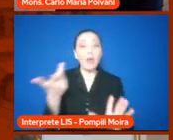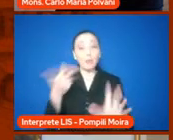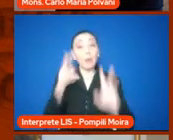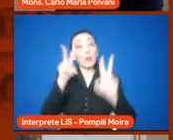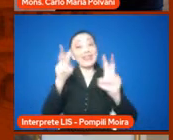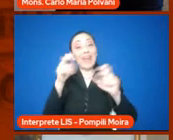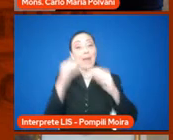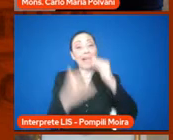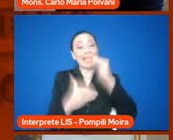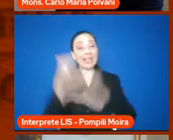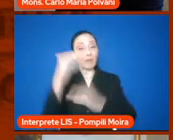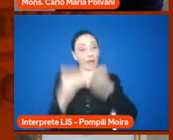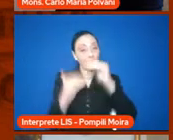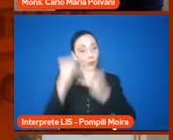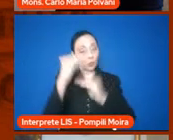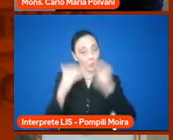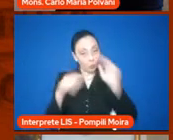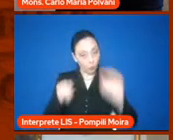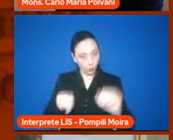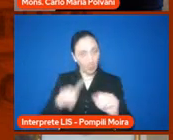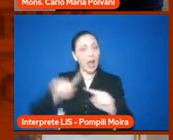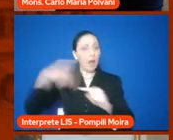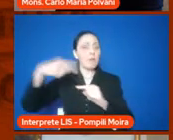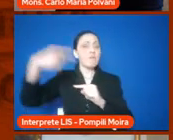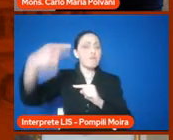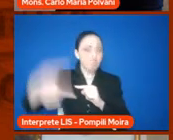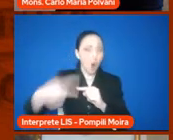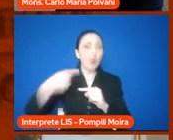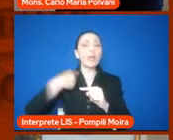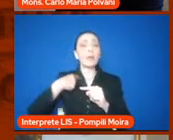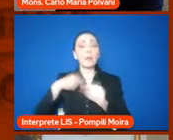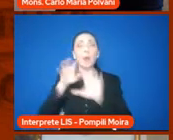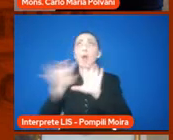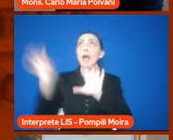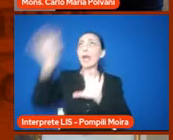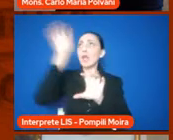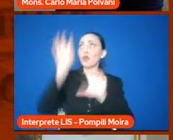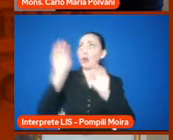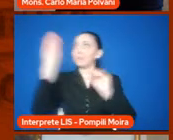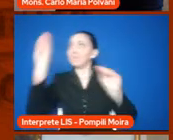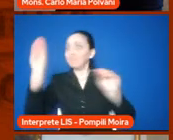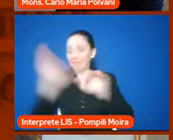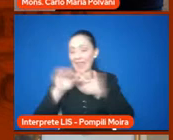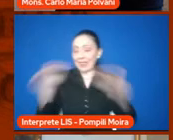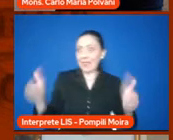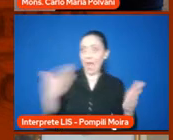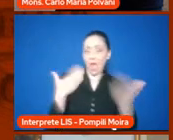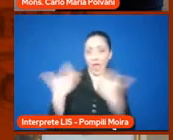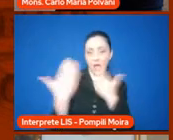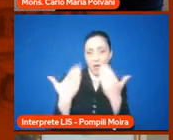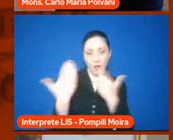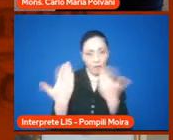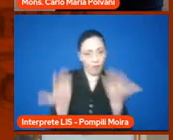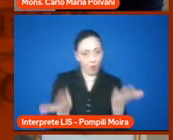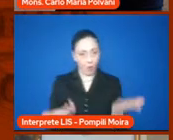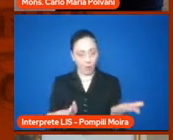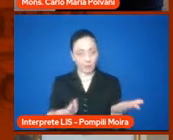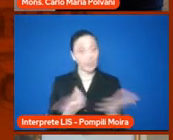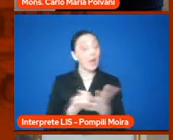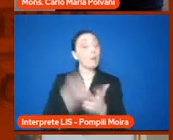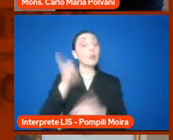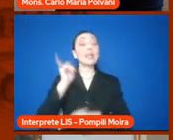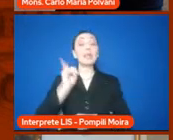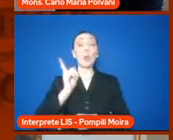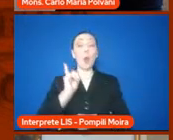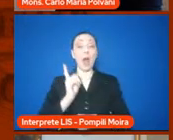poi nei tavoli che come regione stiamo chiedendo un po' a tutti i ministri. L'importante è veramente mettere al centro l'uomo, fare sì